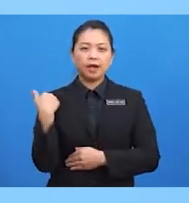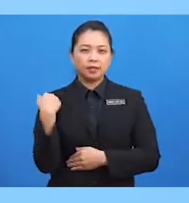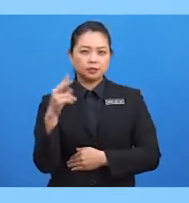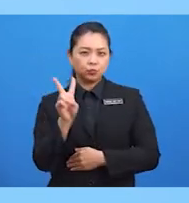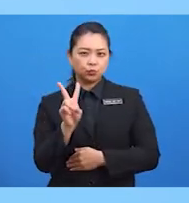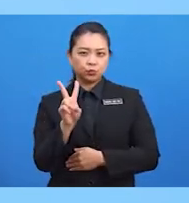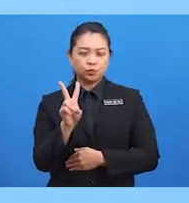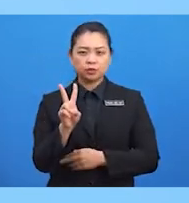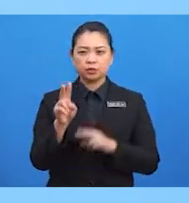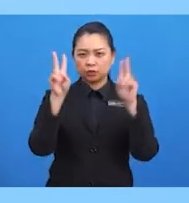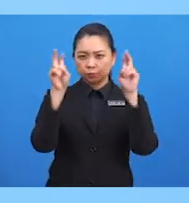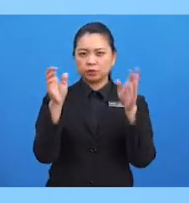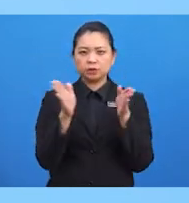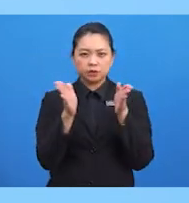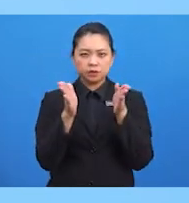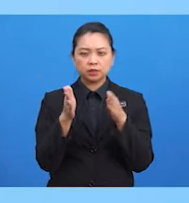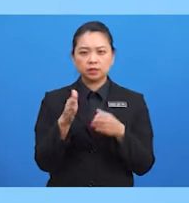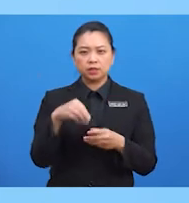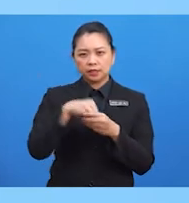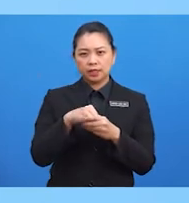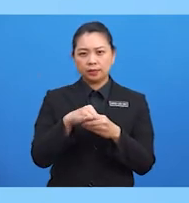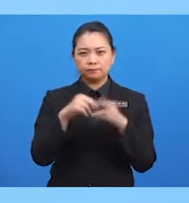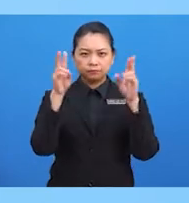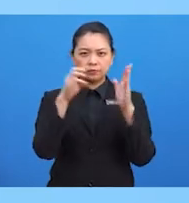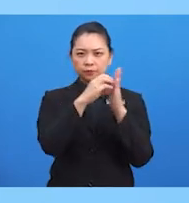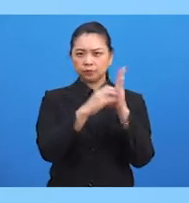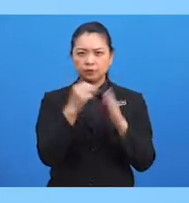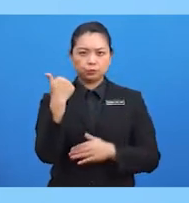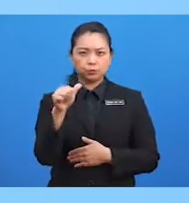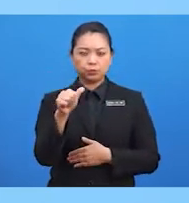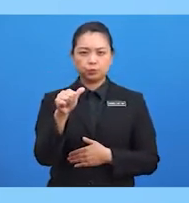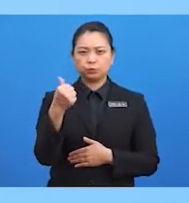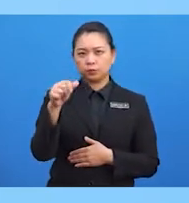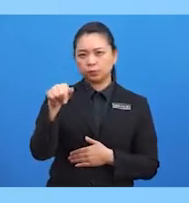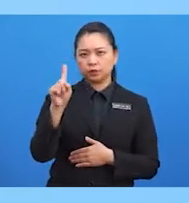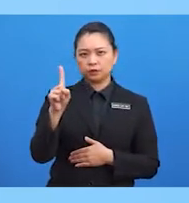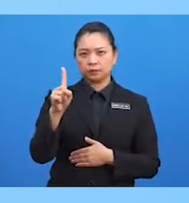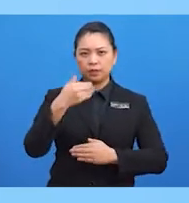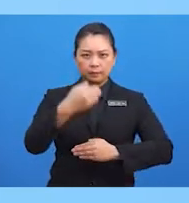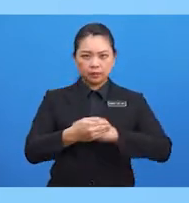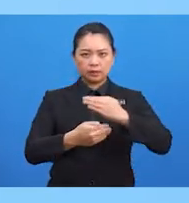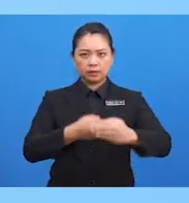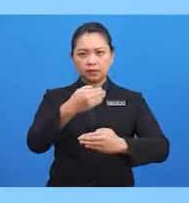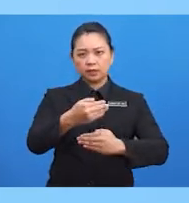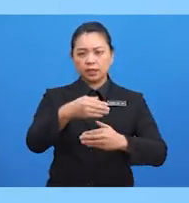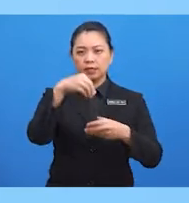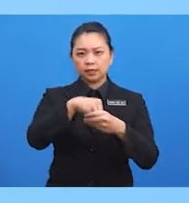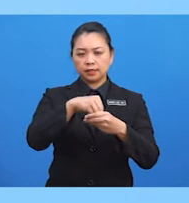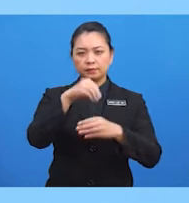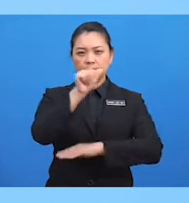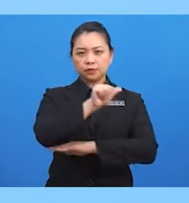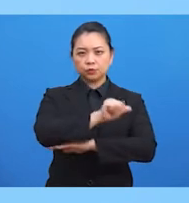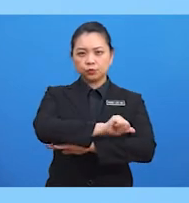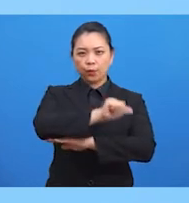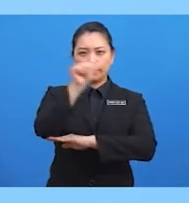dua subtopik dalam bab 10 iaitu 10.1 perkembangan dalam